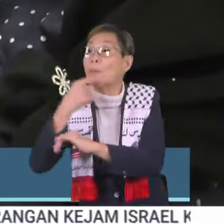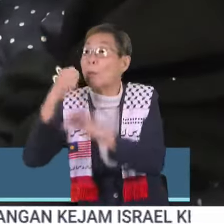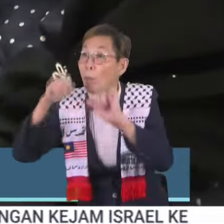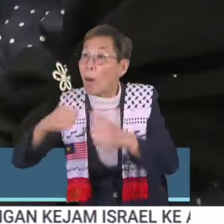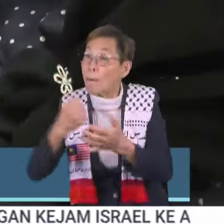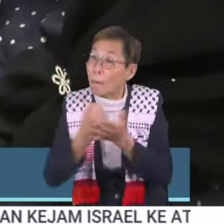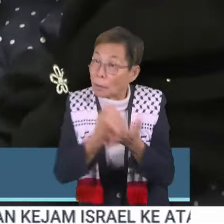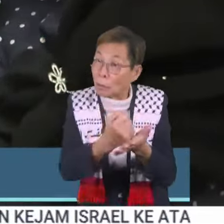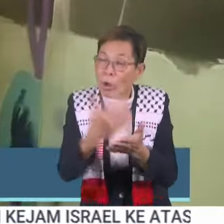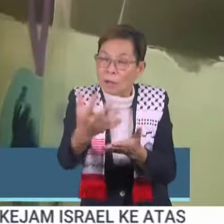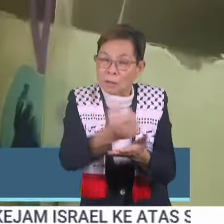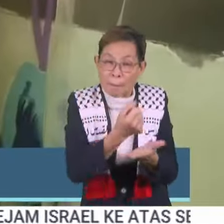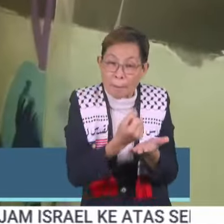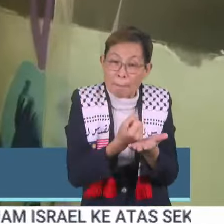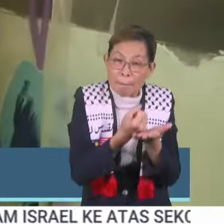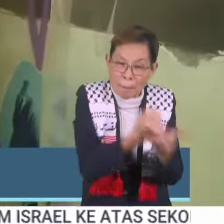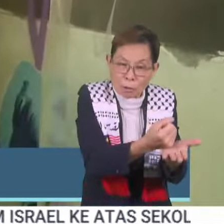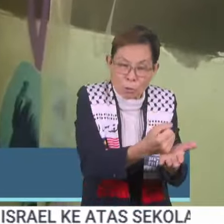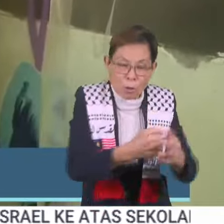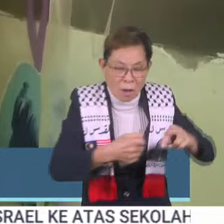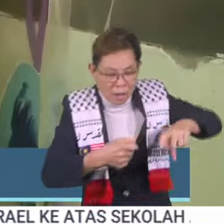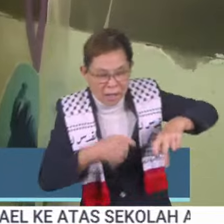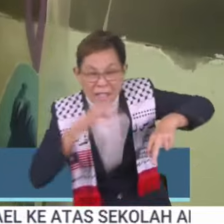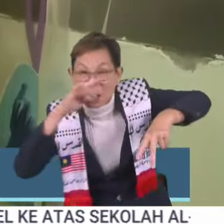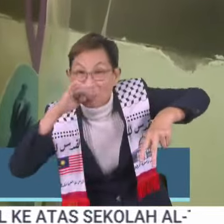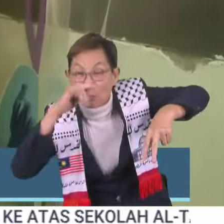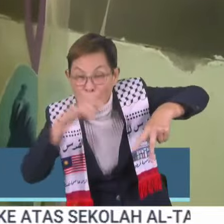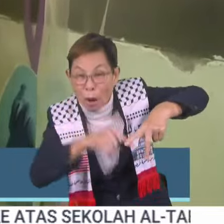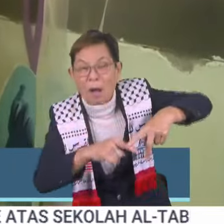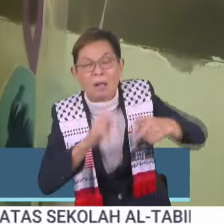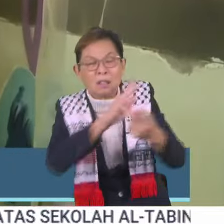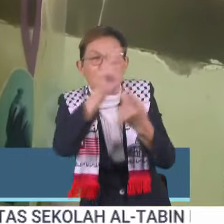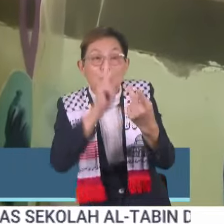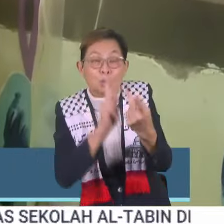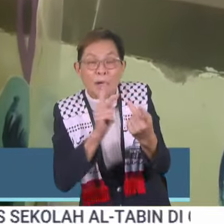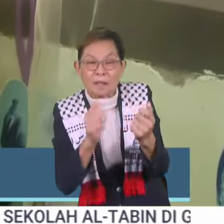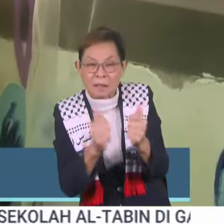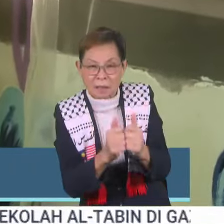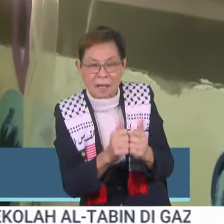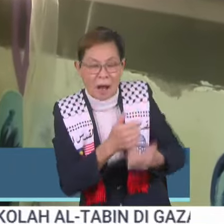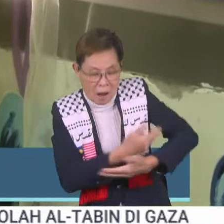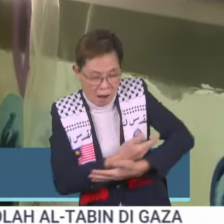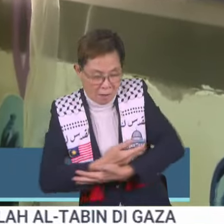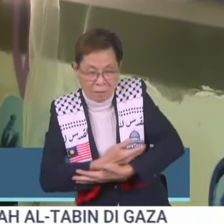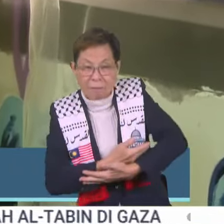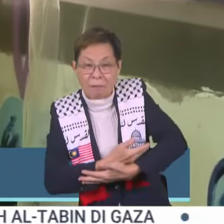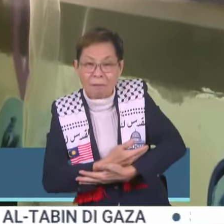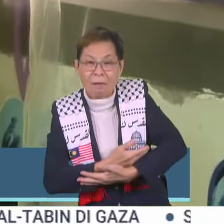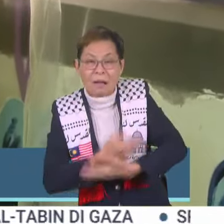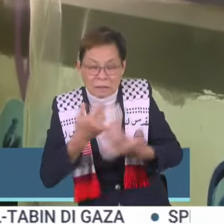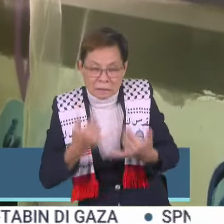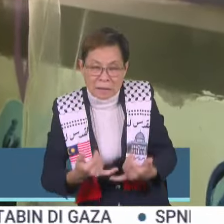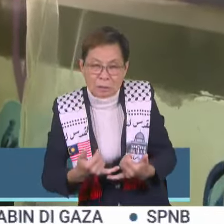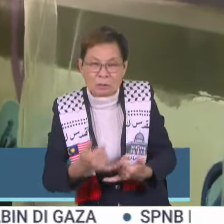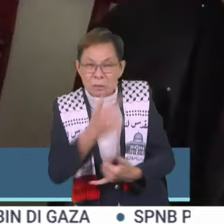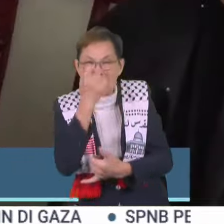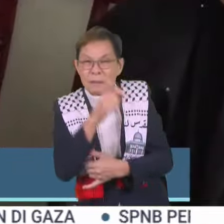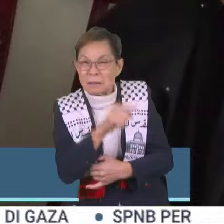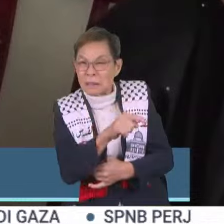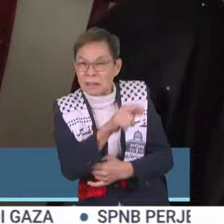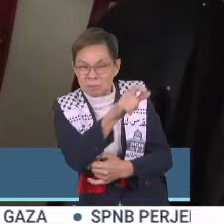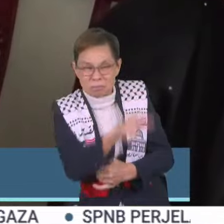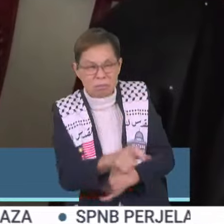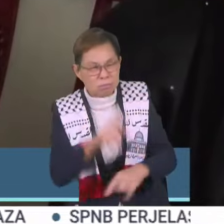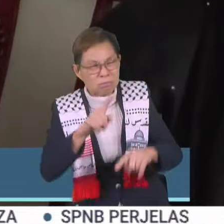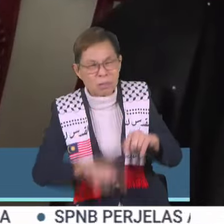dapat membantunya mendapatkan bantuan kaki palsu yang bersesuaian dengan keadaan Muhammad Hidayat yang kini memandangkan beliau